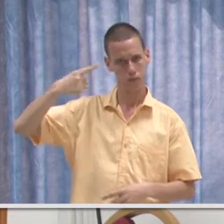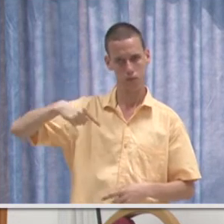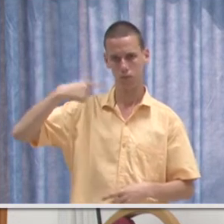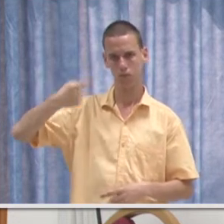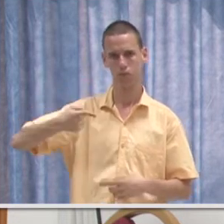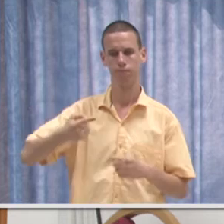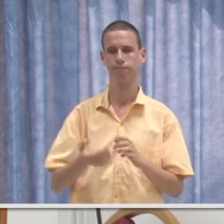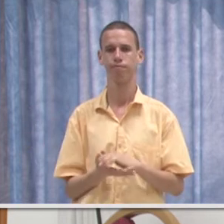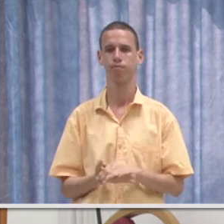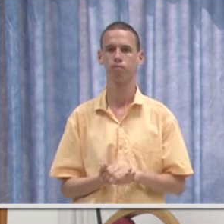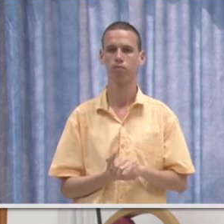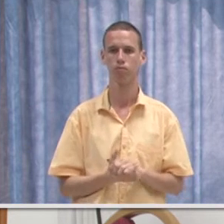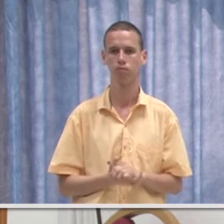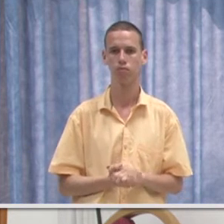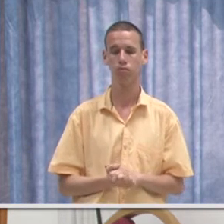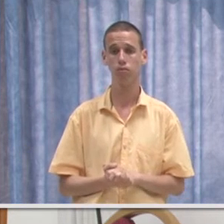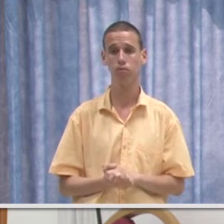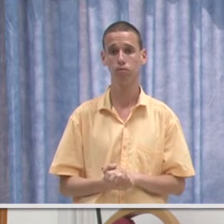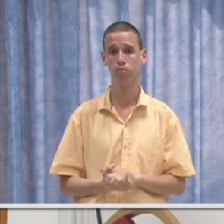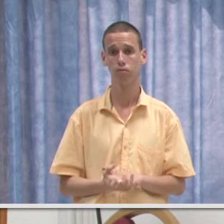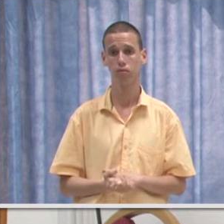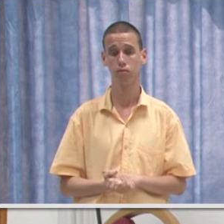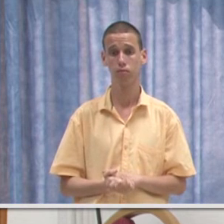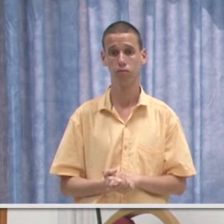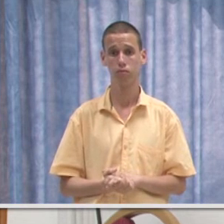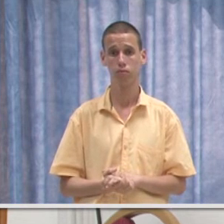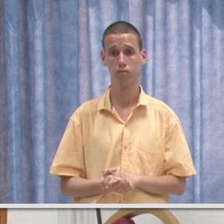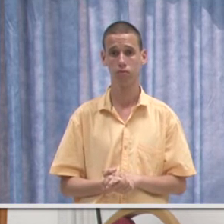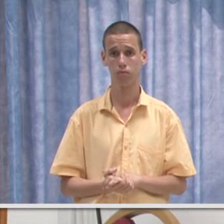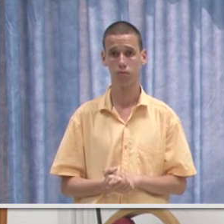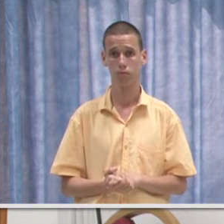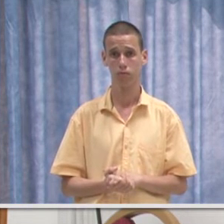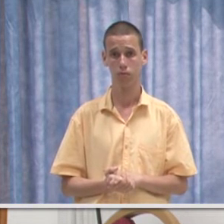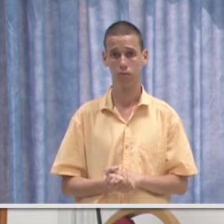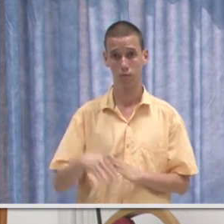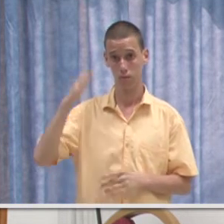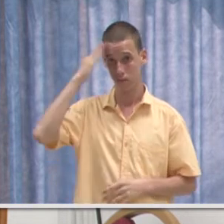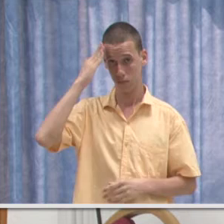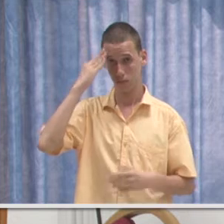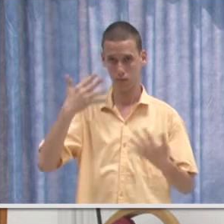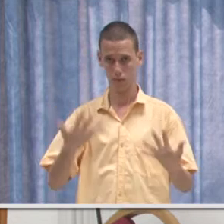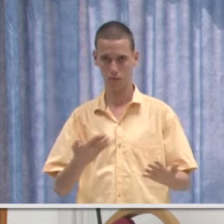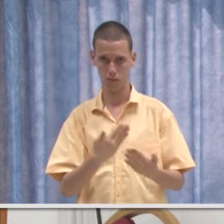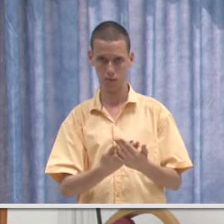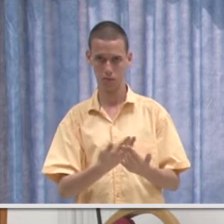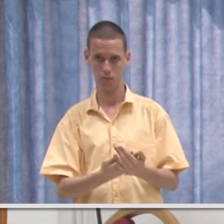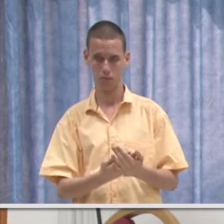pouvons continuer à mettre nous parer pour. S'il y en a,